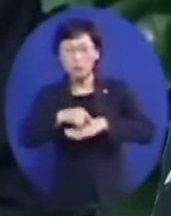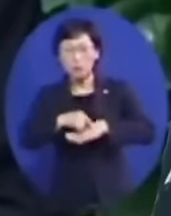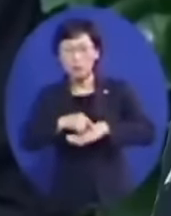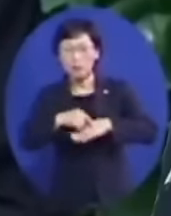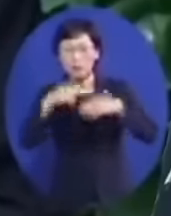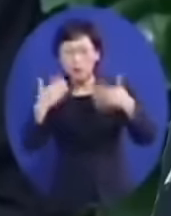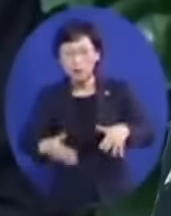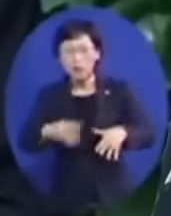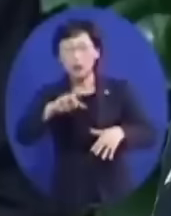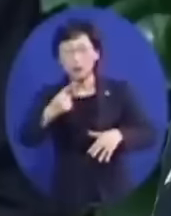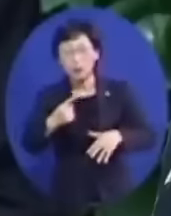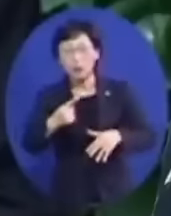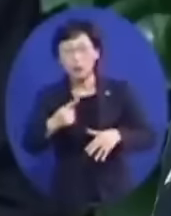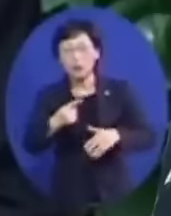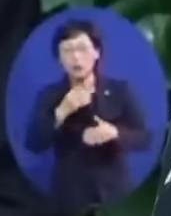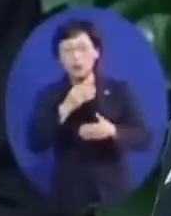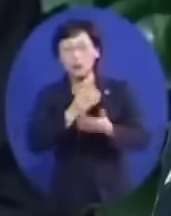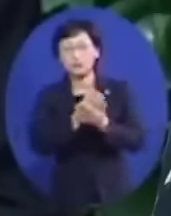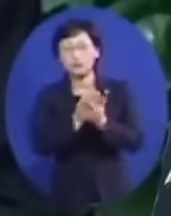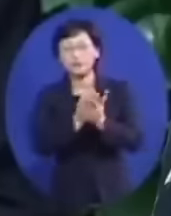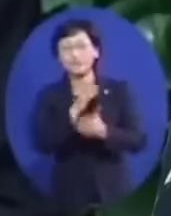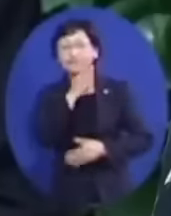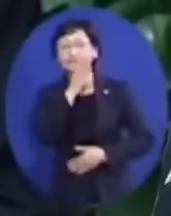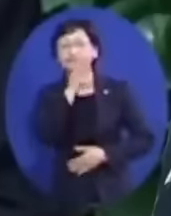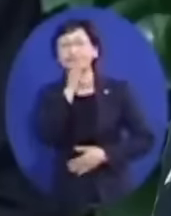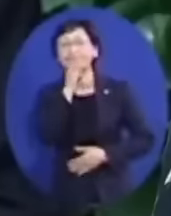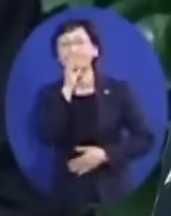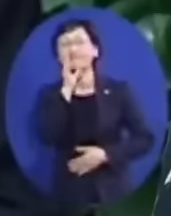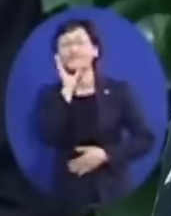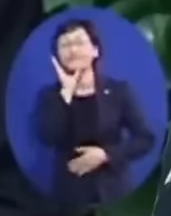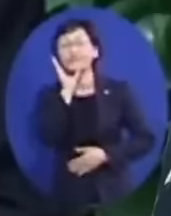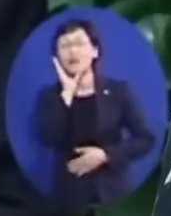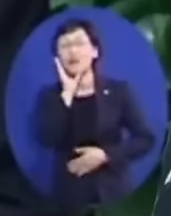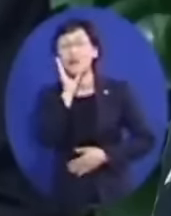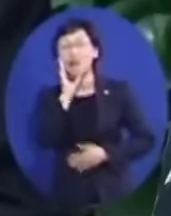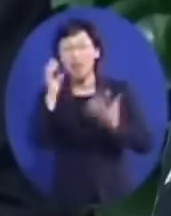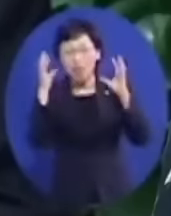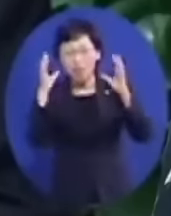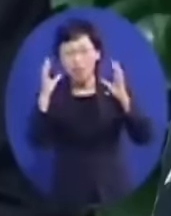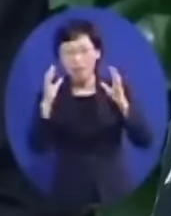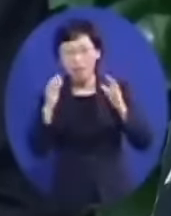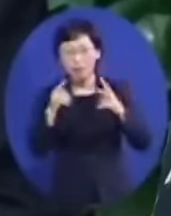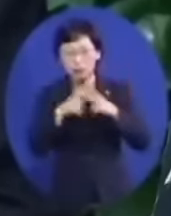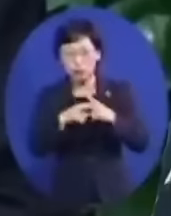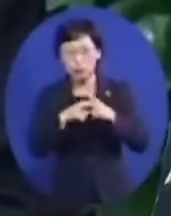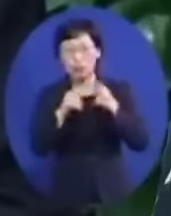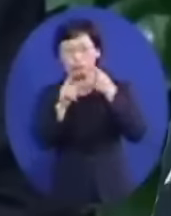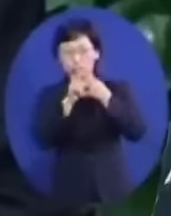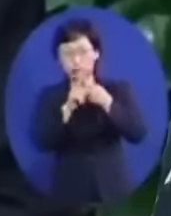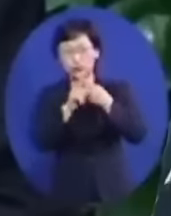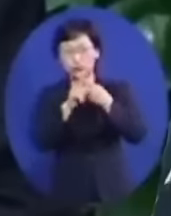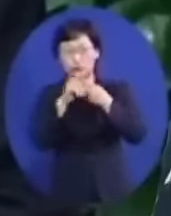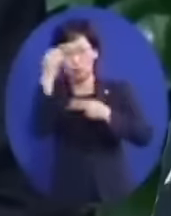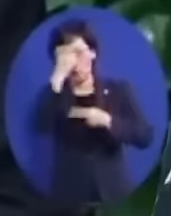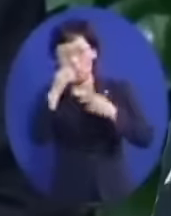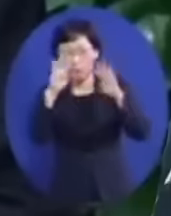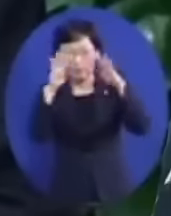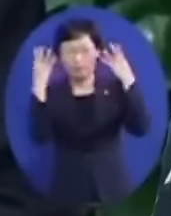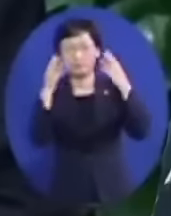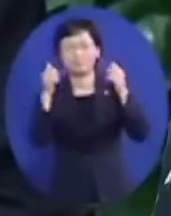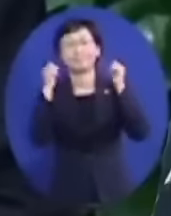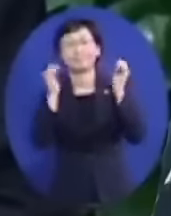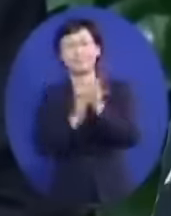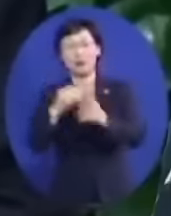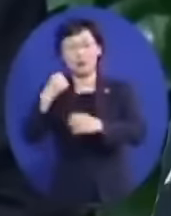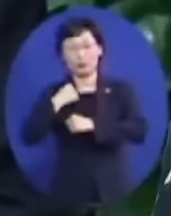사이에 몸은 늙어지고 어린아이는 자라서 초등학교, 중학교, 고등학교, 대학을 마치고 군대에